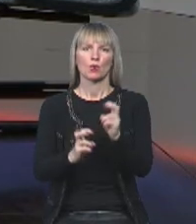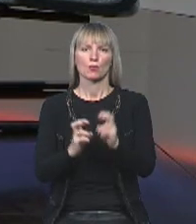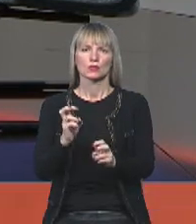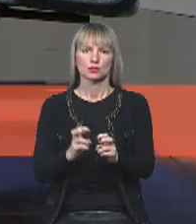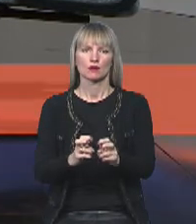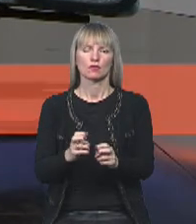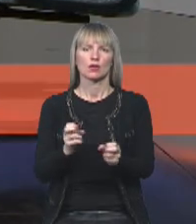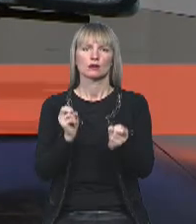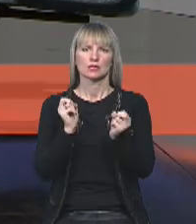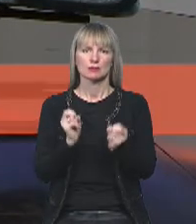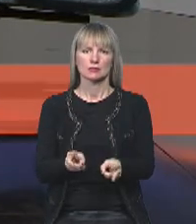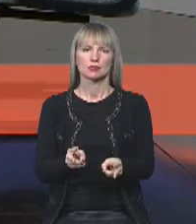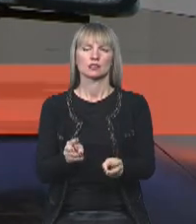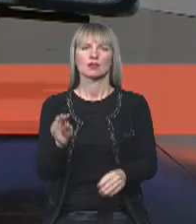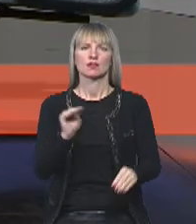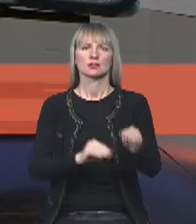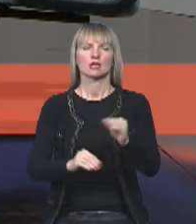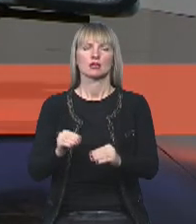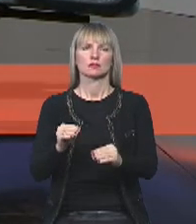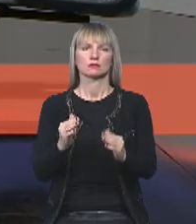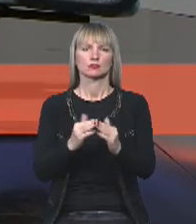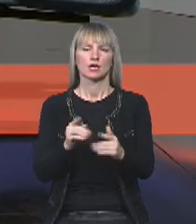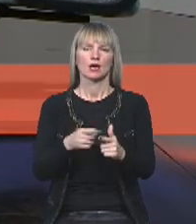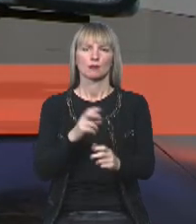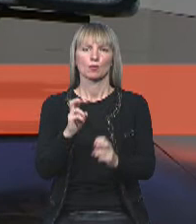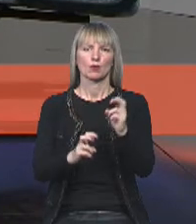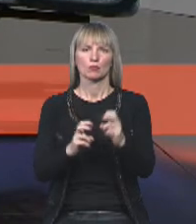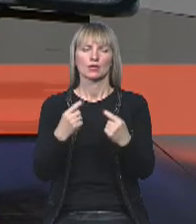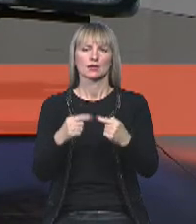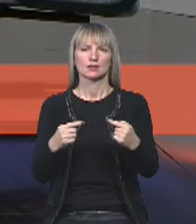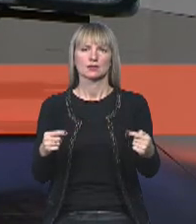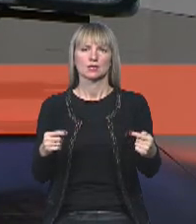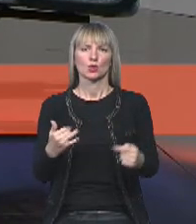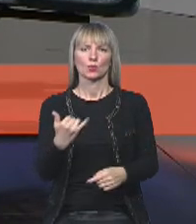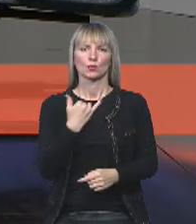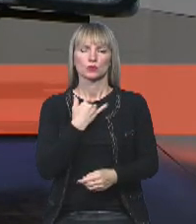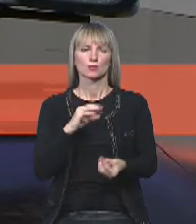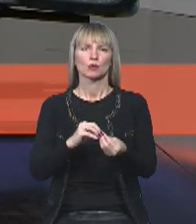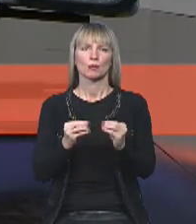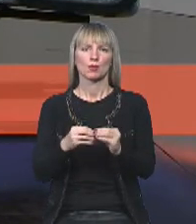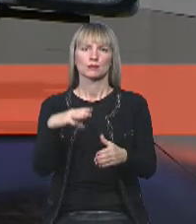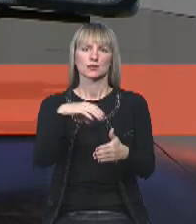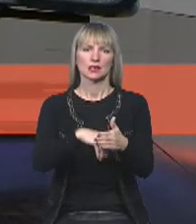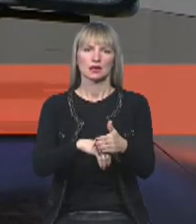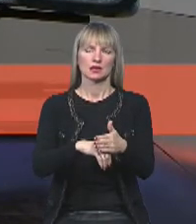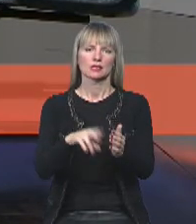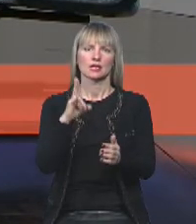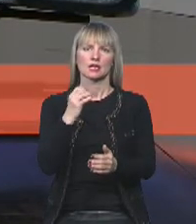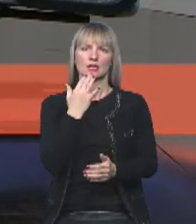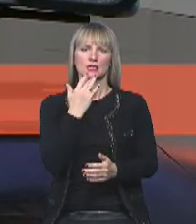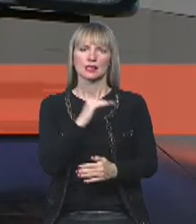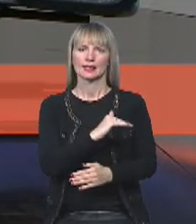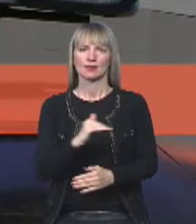числі небезпечними у складі побутових або промислових і таке інше. У нас проблема закладена на національному